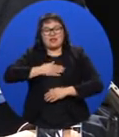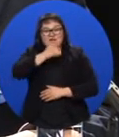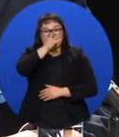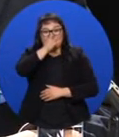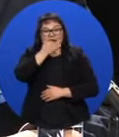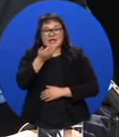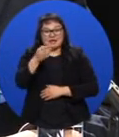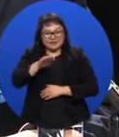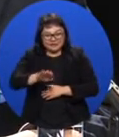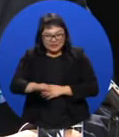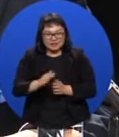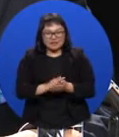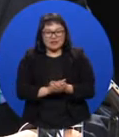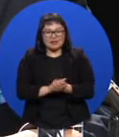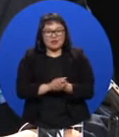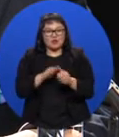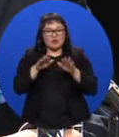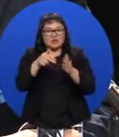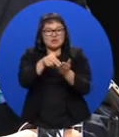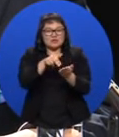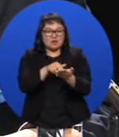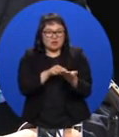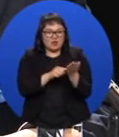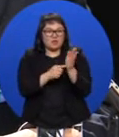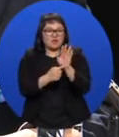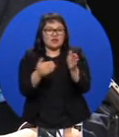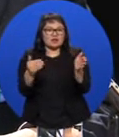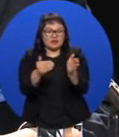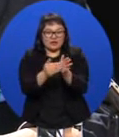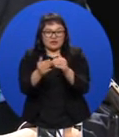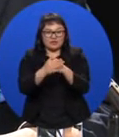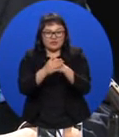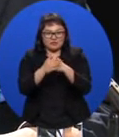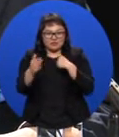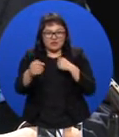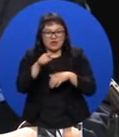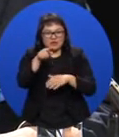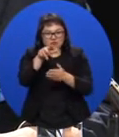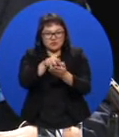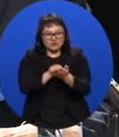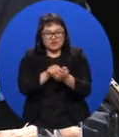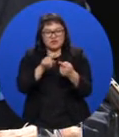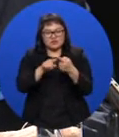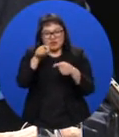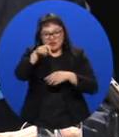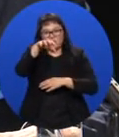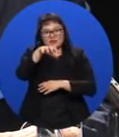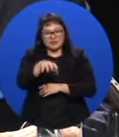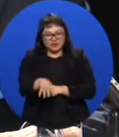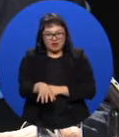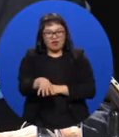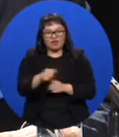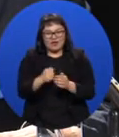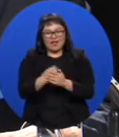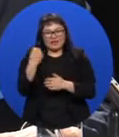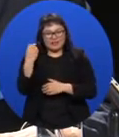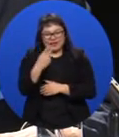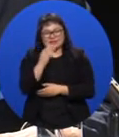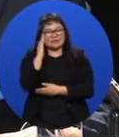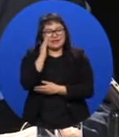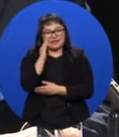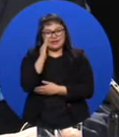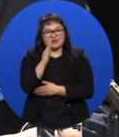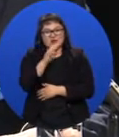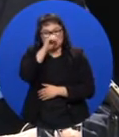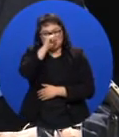있습니다만은 성명서를 통해서 밝혔기 때문에 이 문제는 이 자리에서 뭐 거론하지 않는 것이